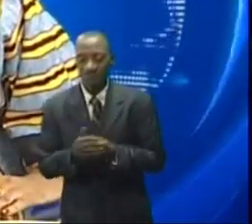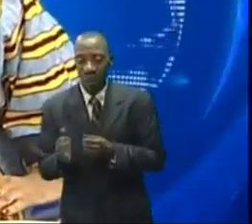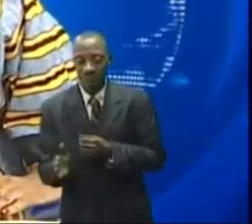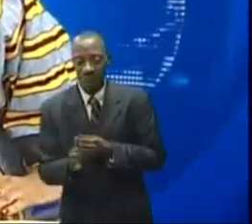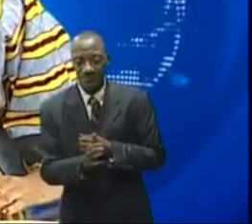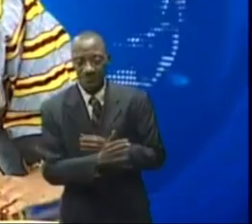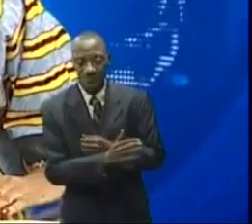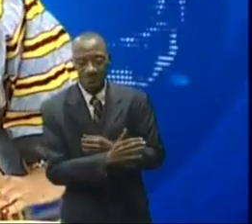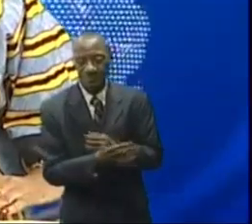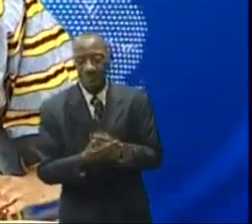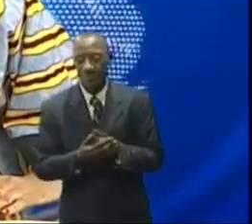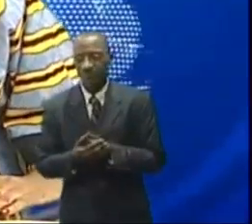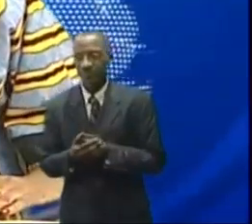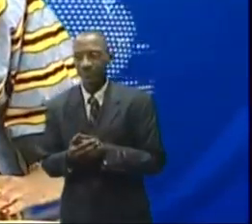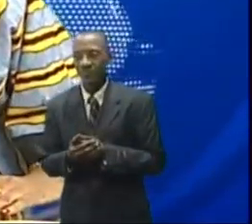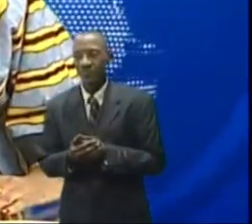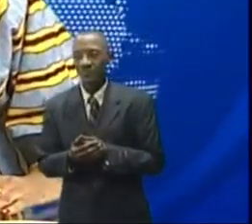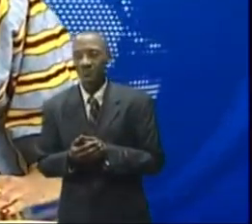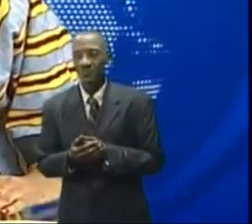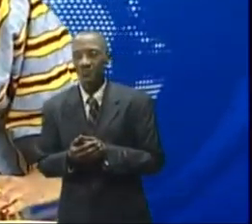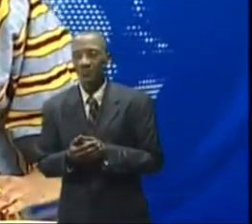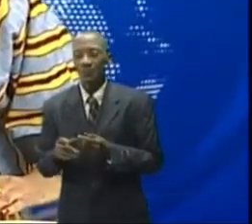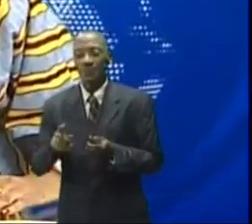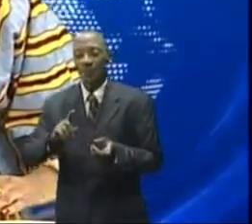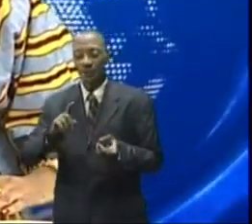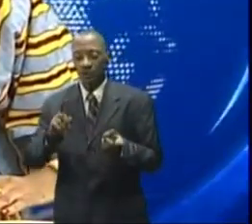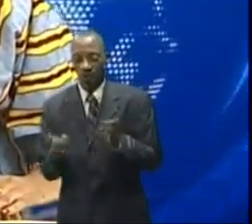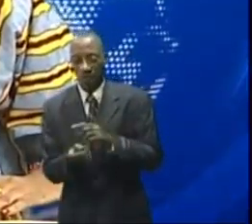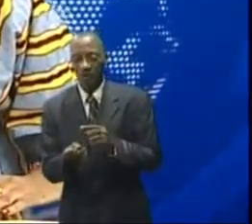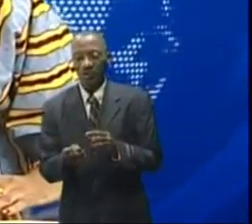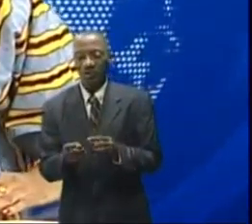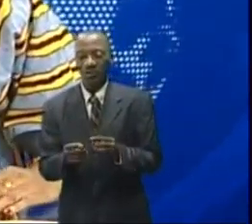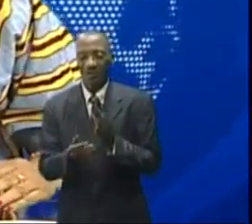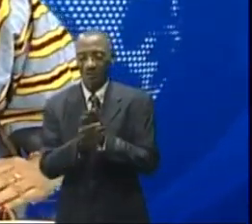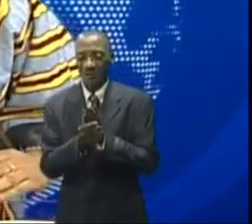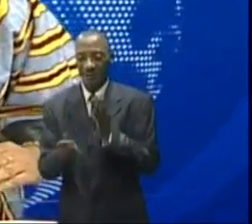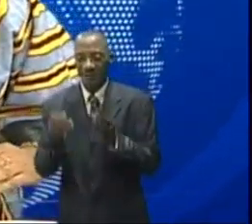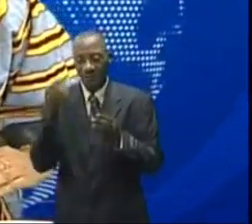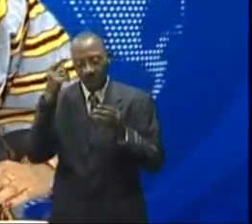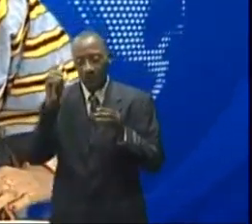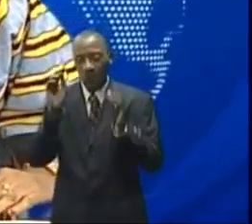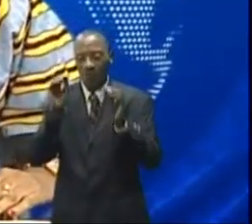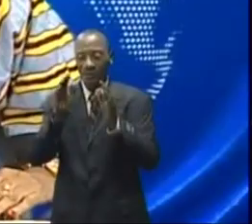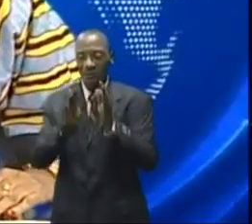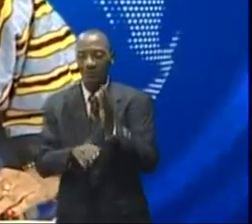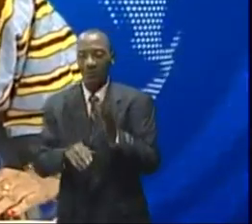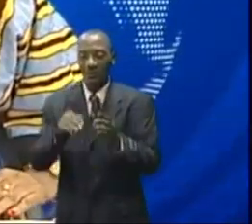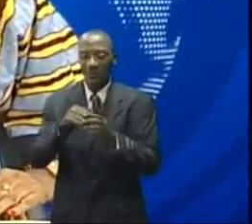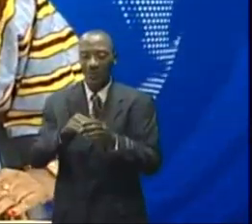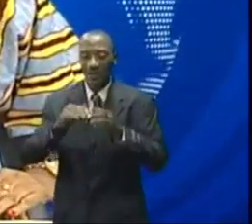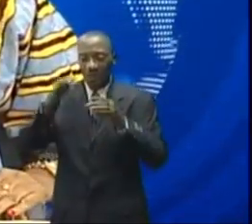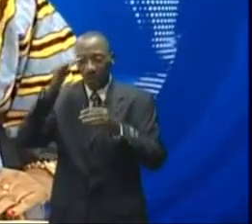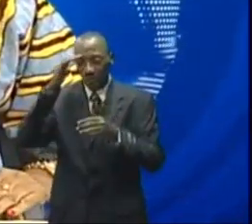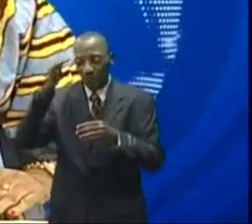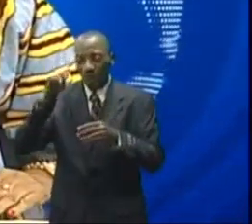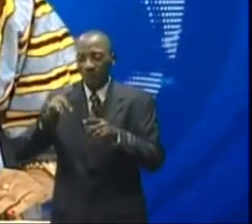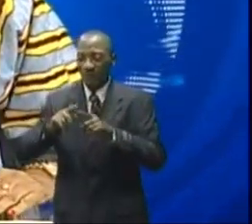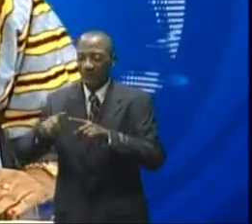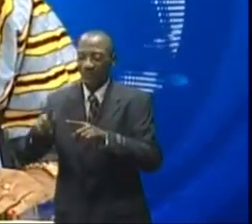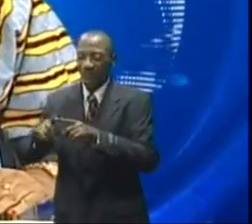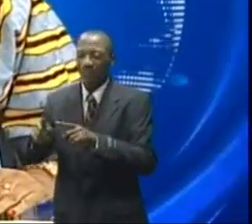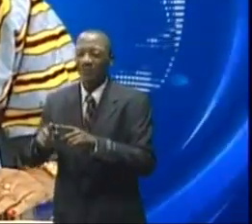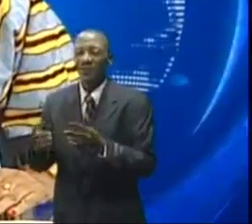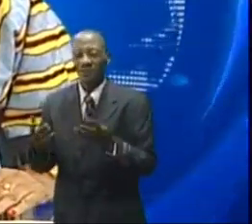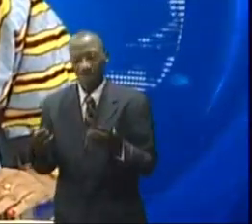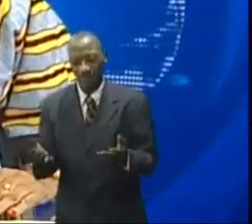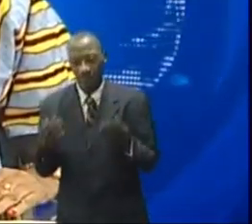L'amélioration de la qualité de l'enseignement au niveau supérieur et universitaire répond à des critères qualitatifs. L'Académie des Beaux-Arts a abrité un